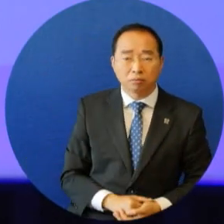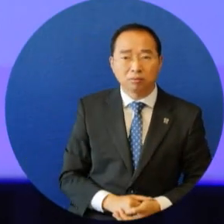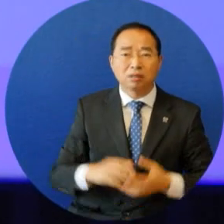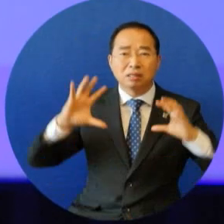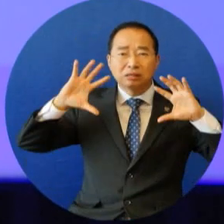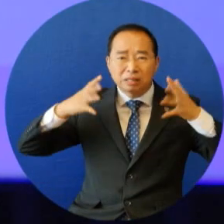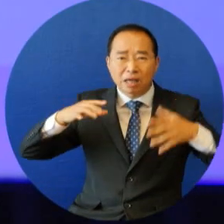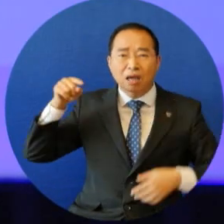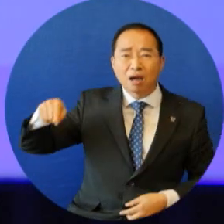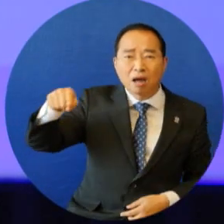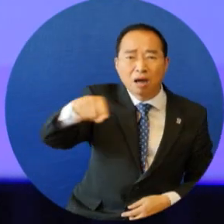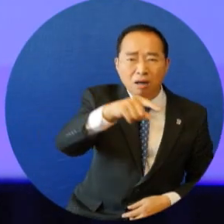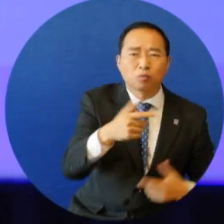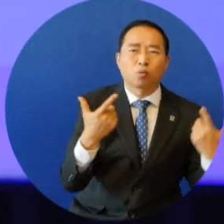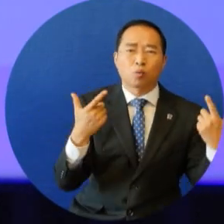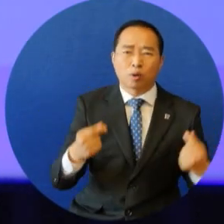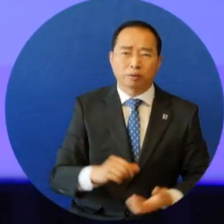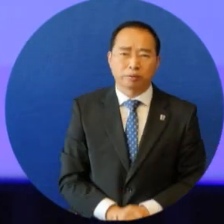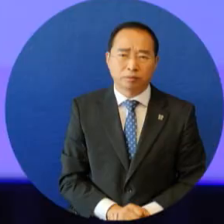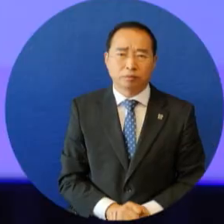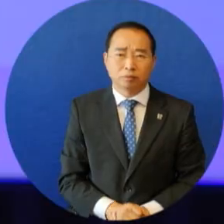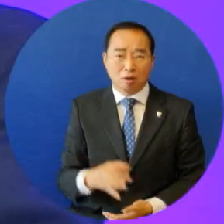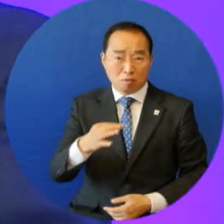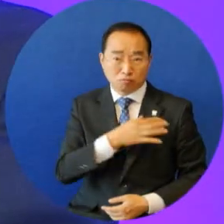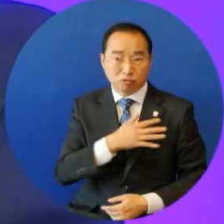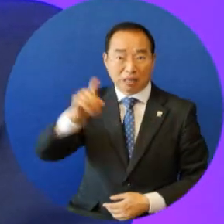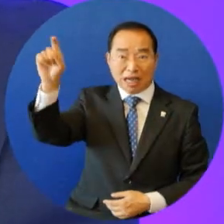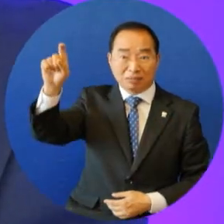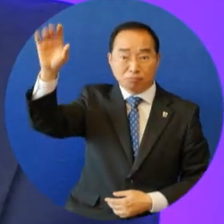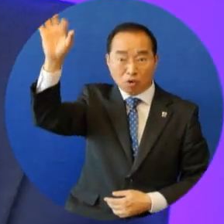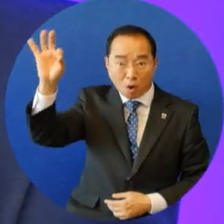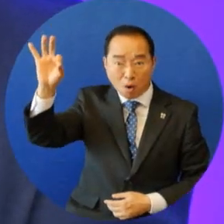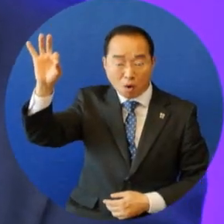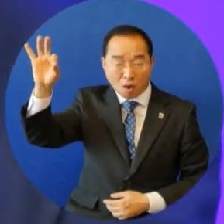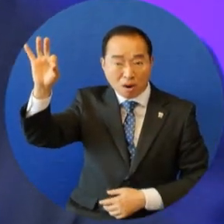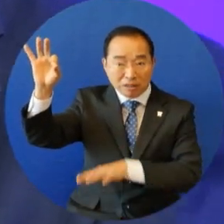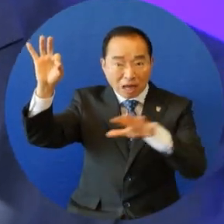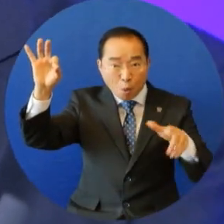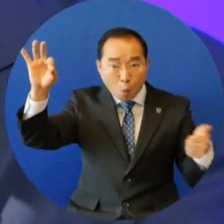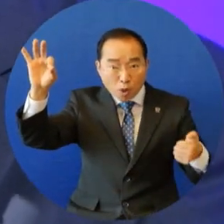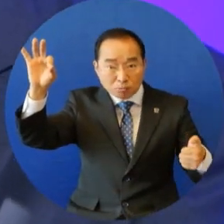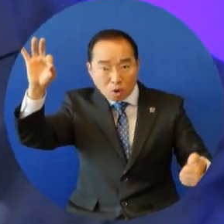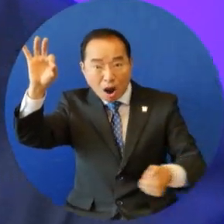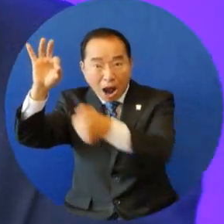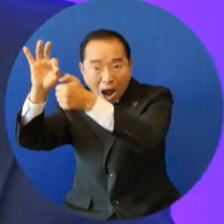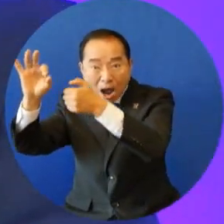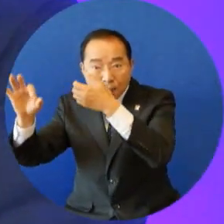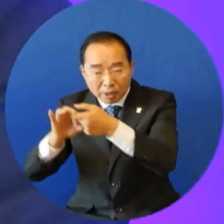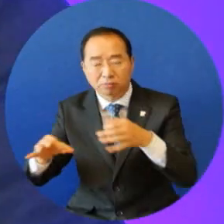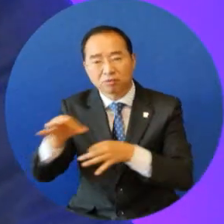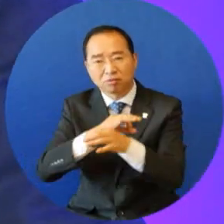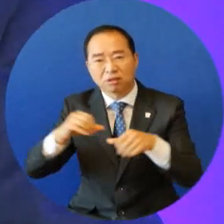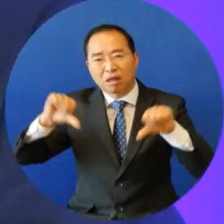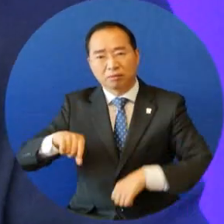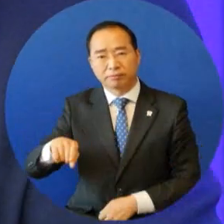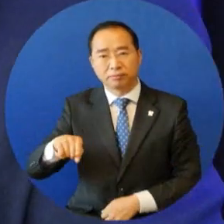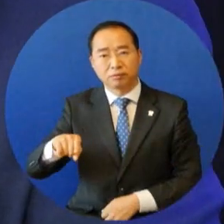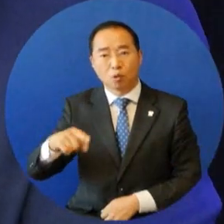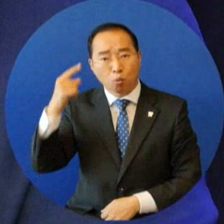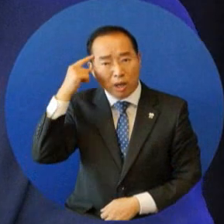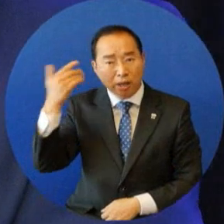마찬가지고 세계의 전반적인 현상이에요. 즉 왜 이런 현상이 생겼냐 하면